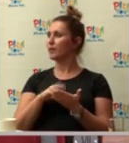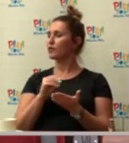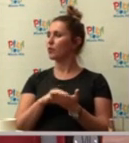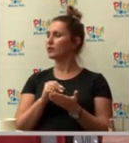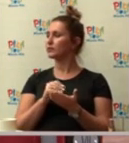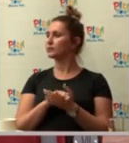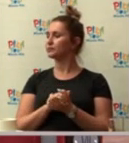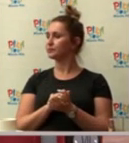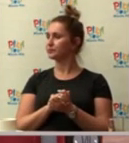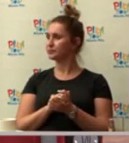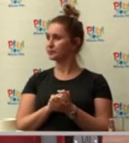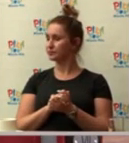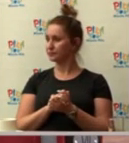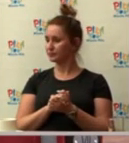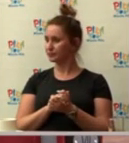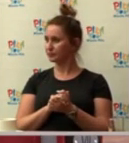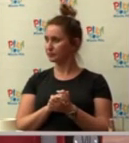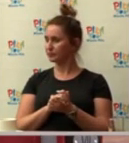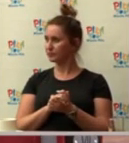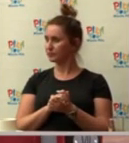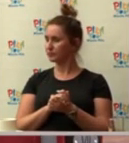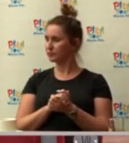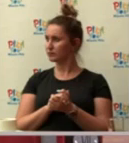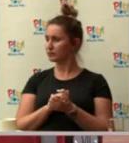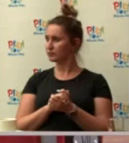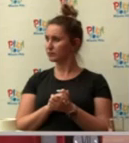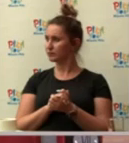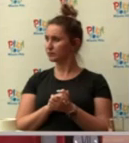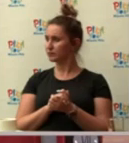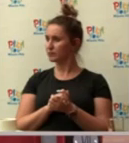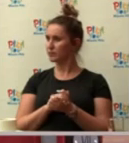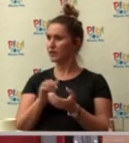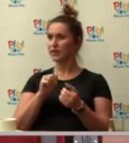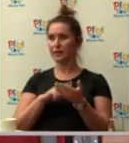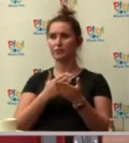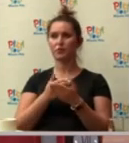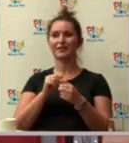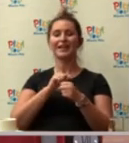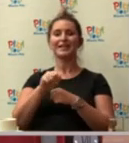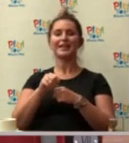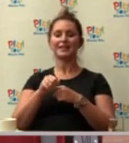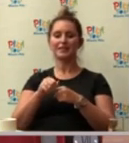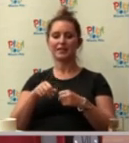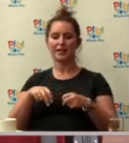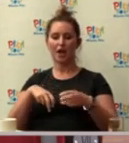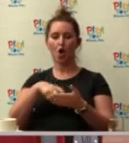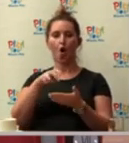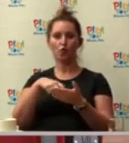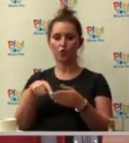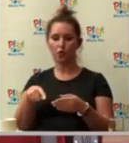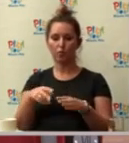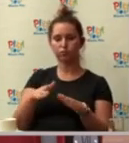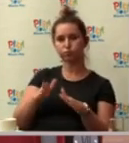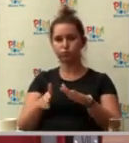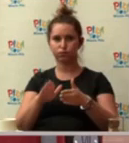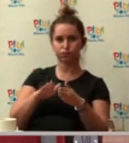analogicznie do tego, co pan radny mówił. Na przykład, że jest ruchoma płyta i dookoła nie ma wypustu, jest niebezpiecznie, ktoś